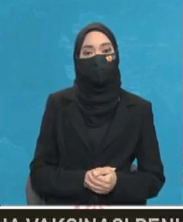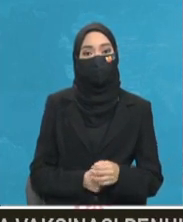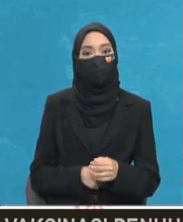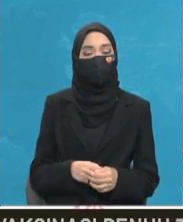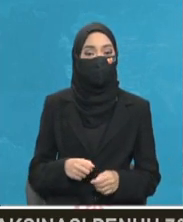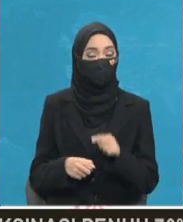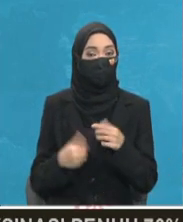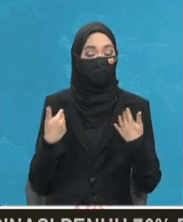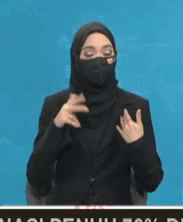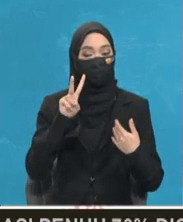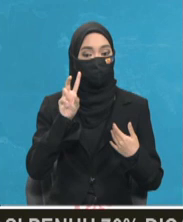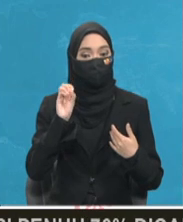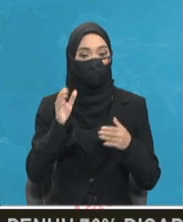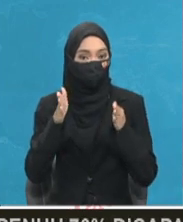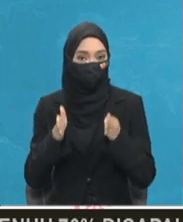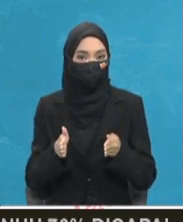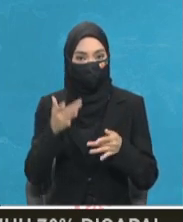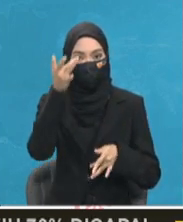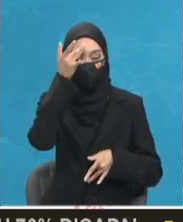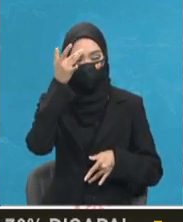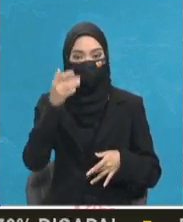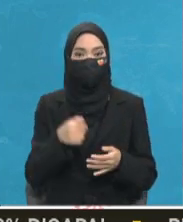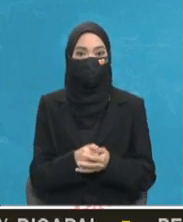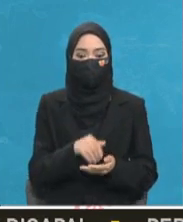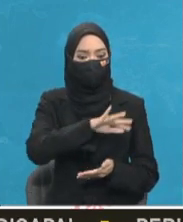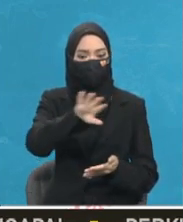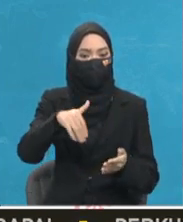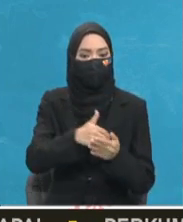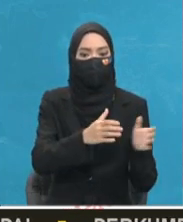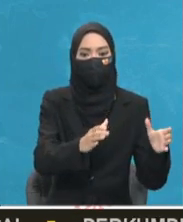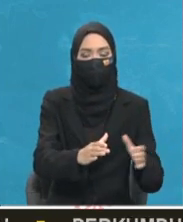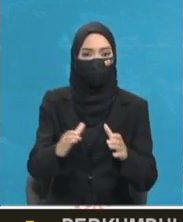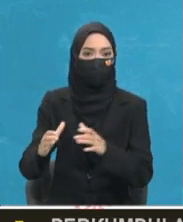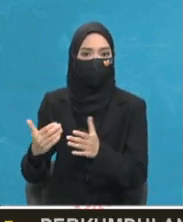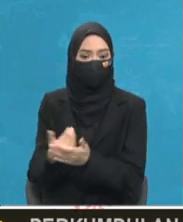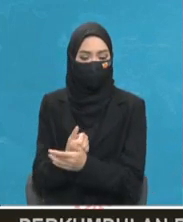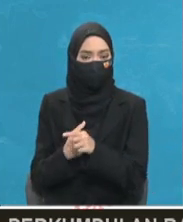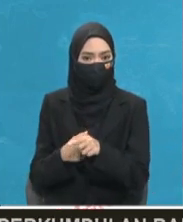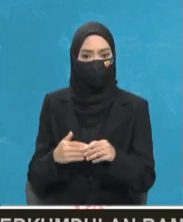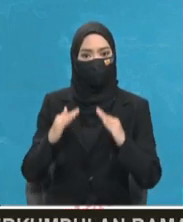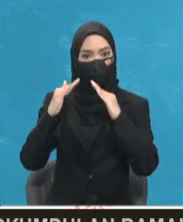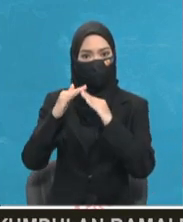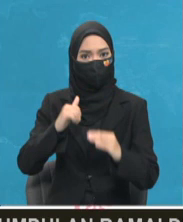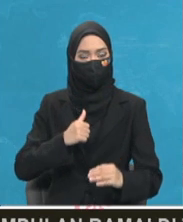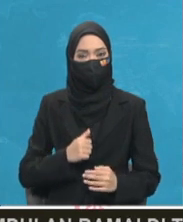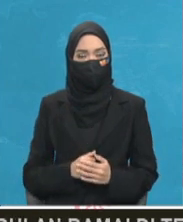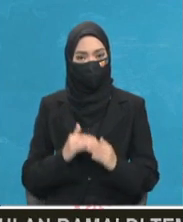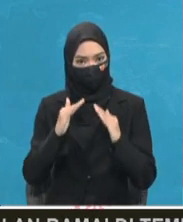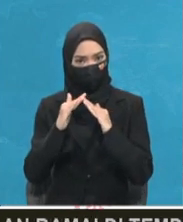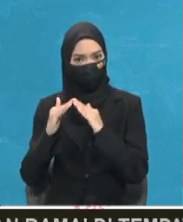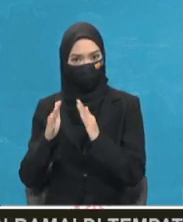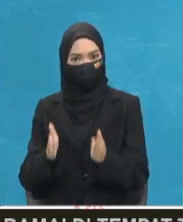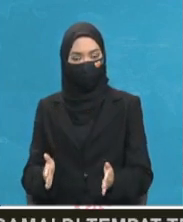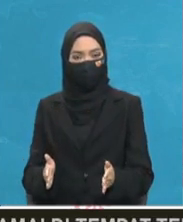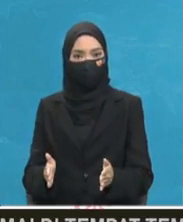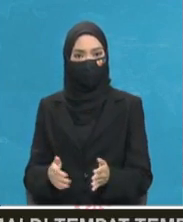23 cash kesemua Cluster Cluster baru ini adalah merupakan kelas ke kediaman gimana satu daripadanya ialah trust The